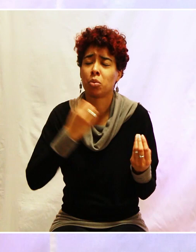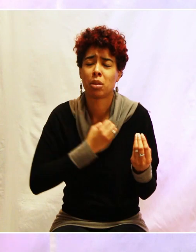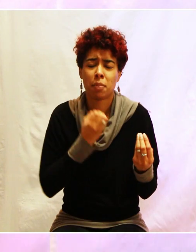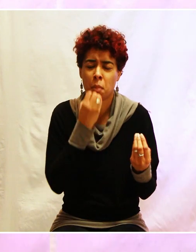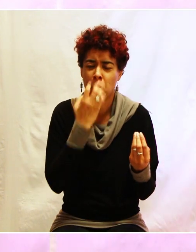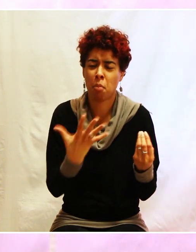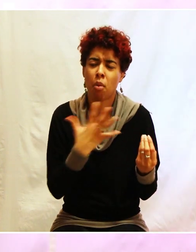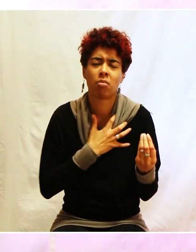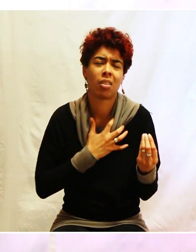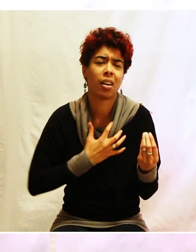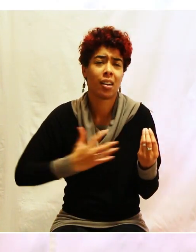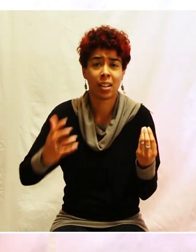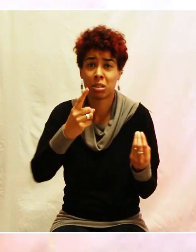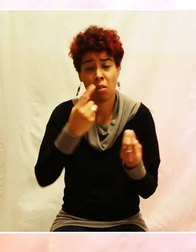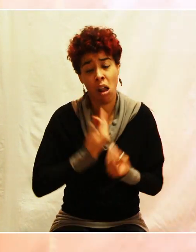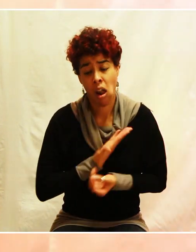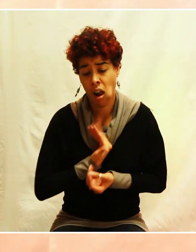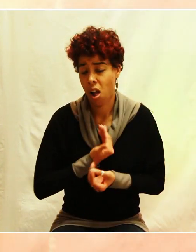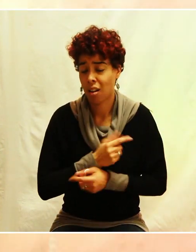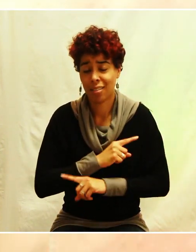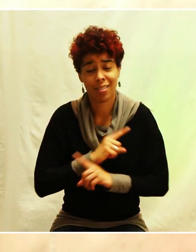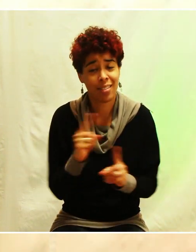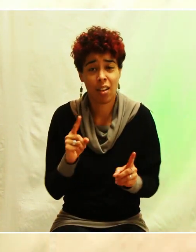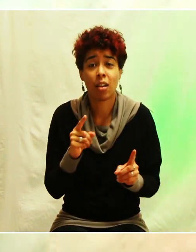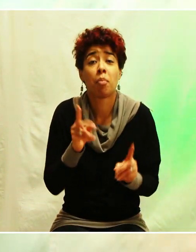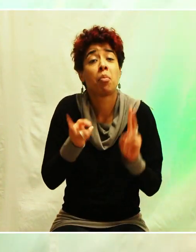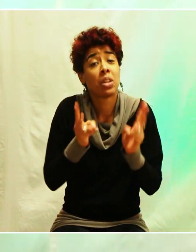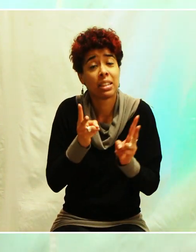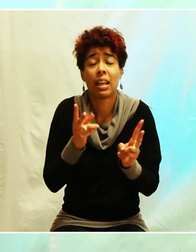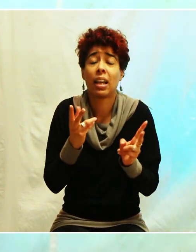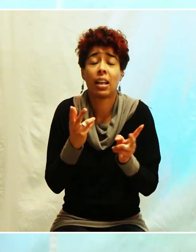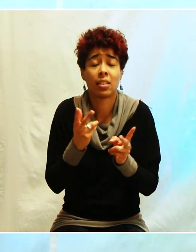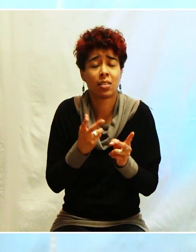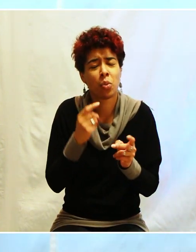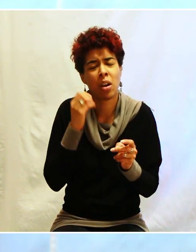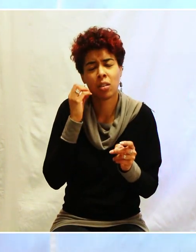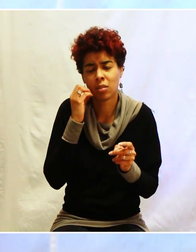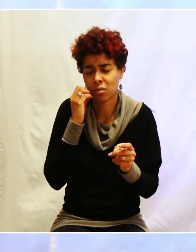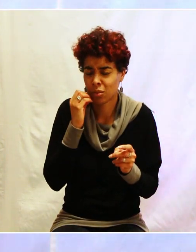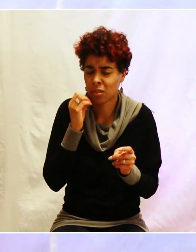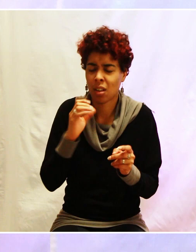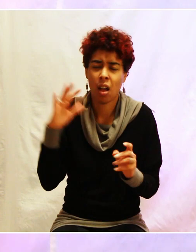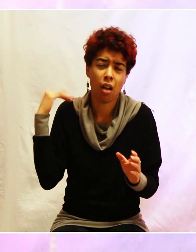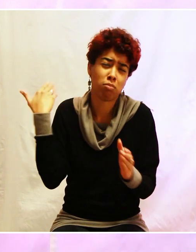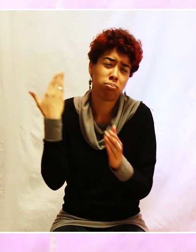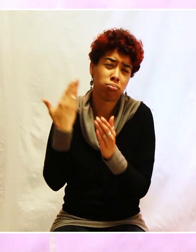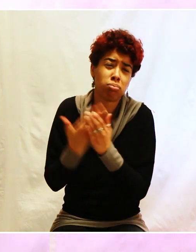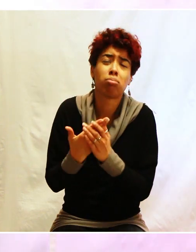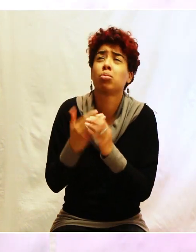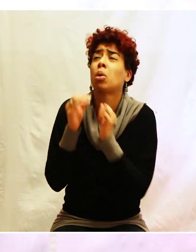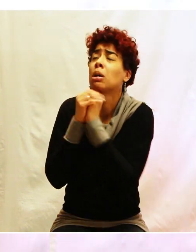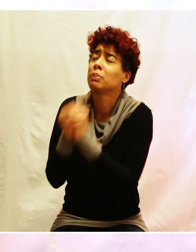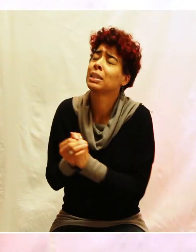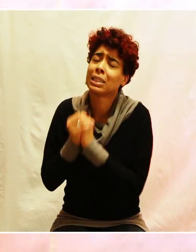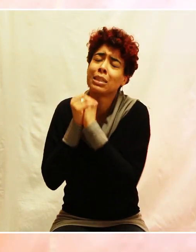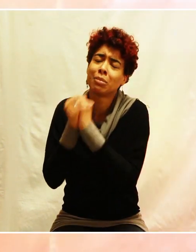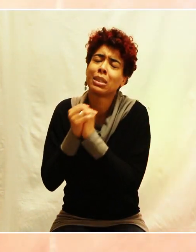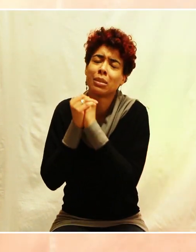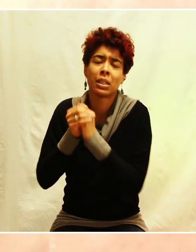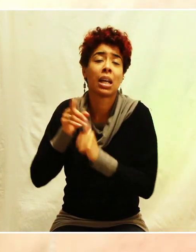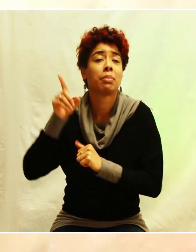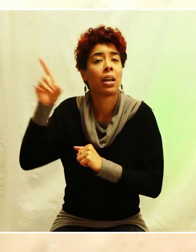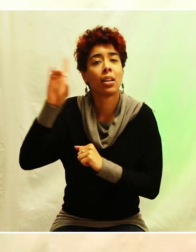doute pas, mon frère, ma sœur. Même si ça fait peut-être longtemps que tu viens dans la présence de Dieu, Dieu t'entend. Celui qui cherche